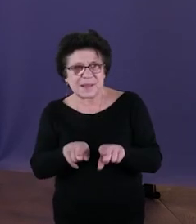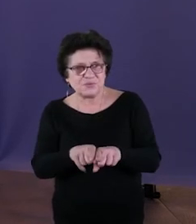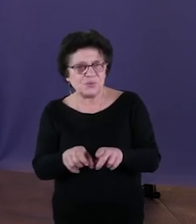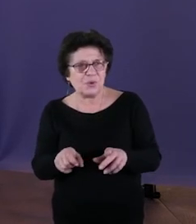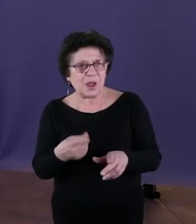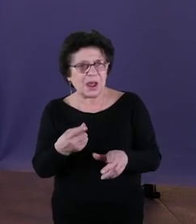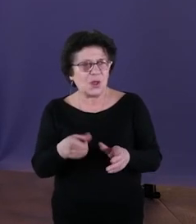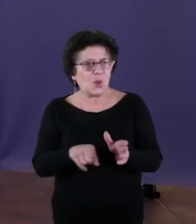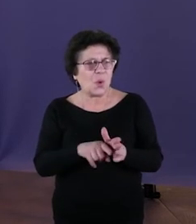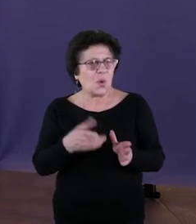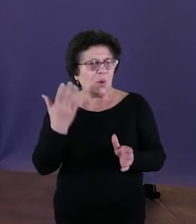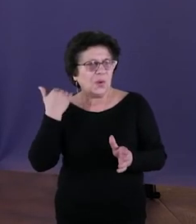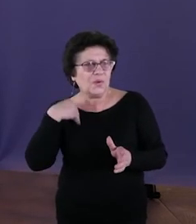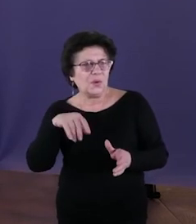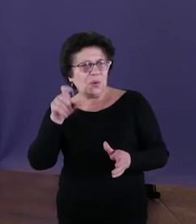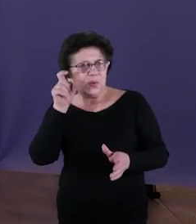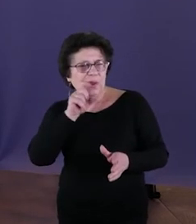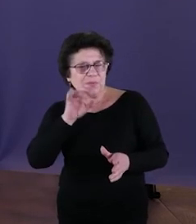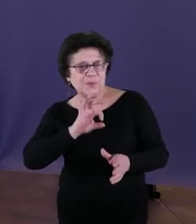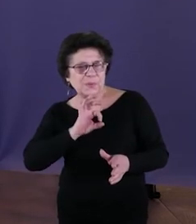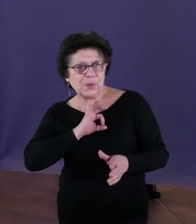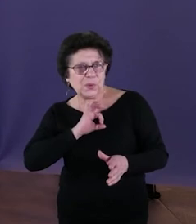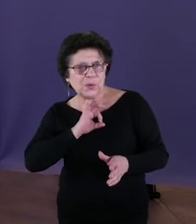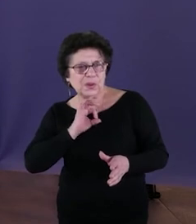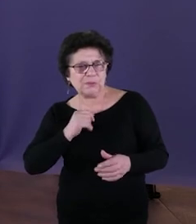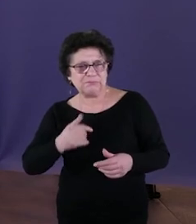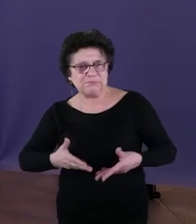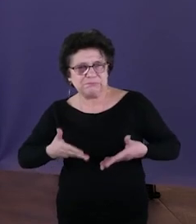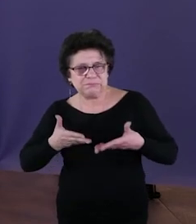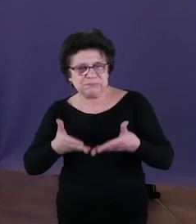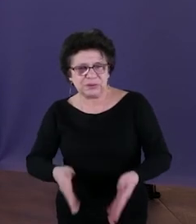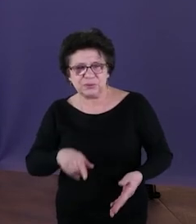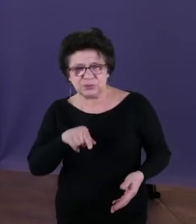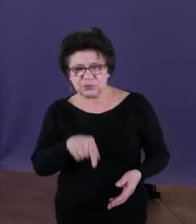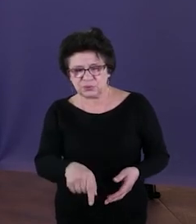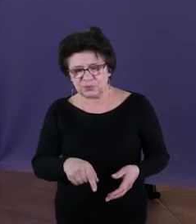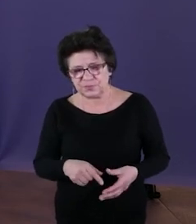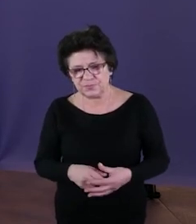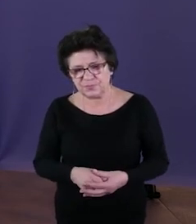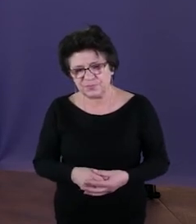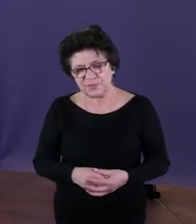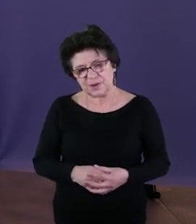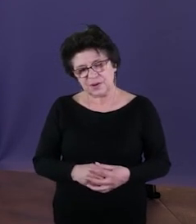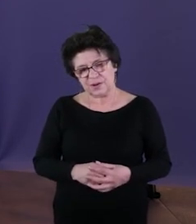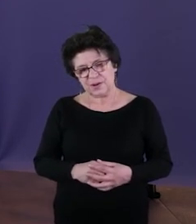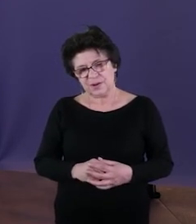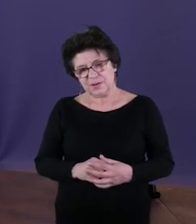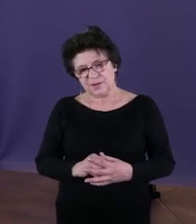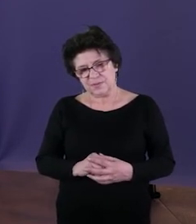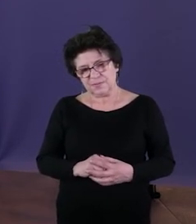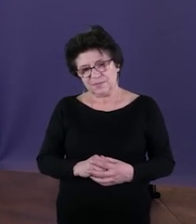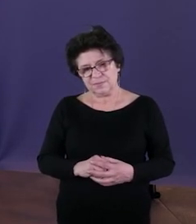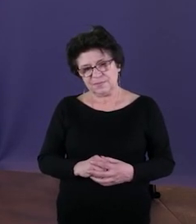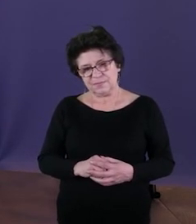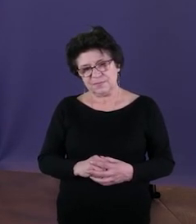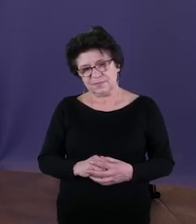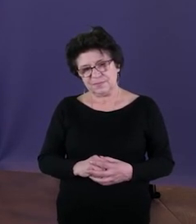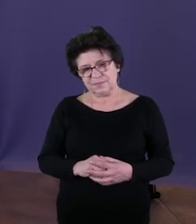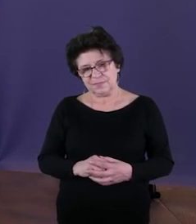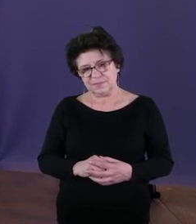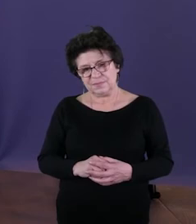lekko i teraz skąd ten skąd ten